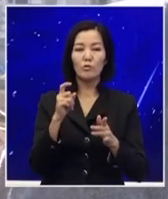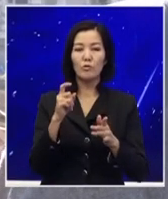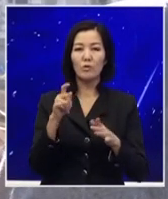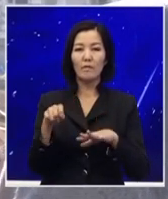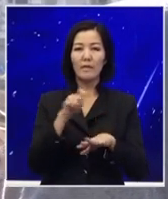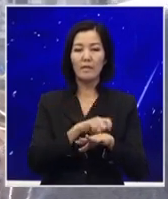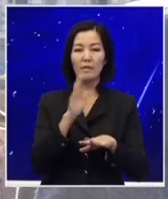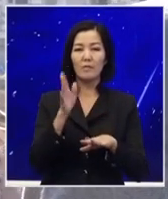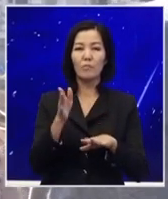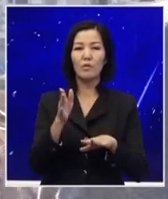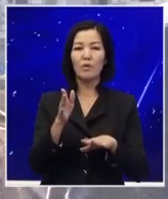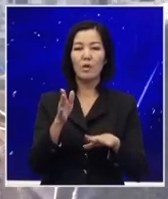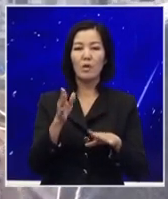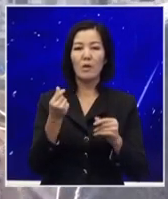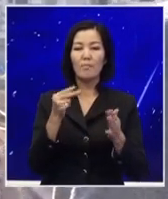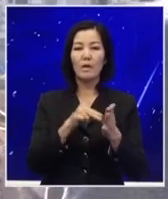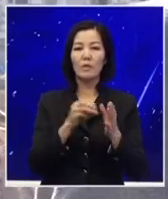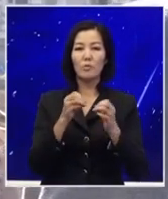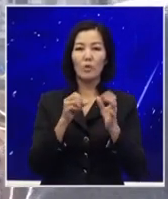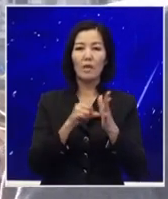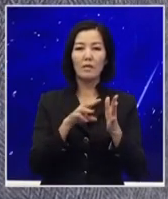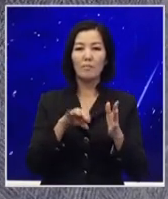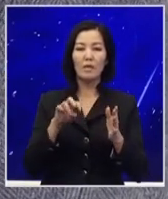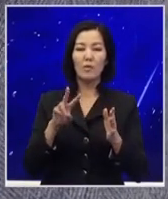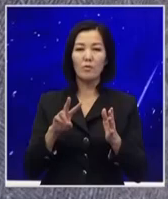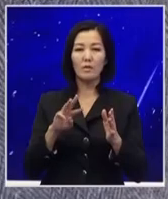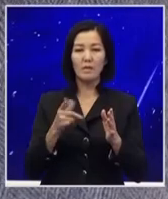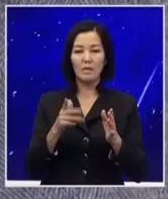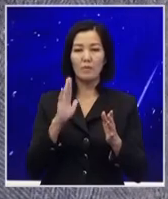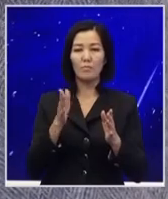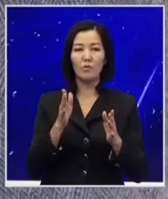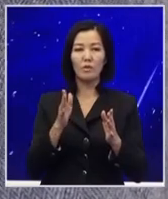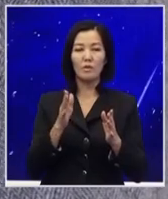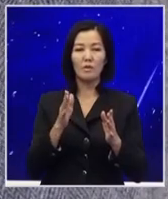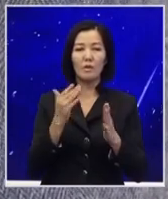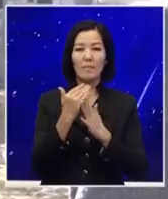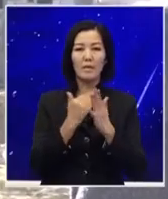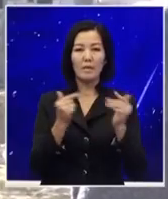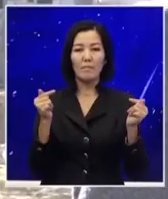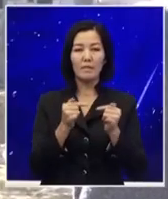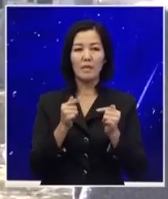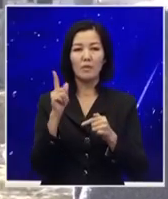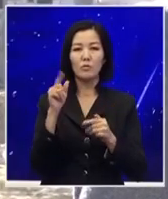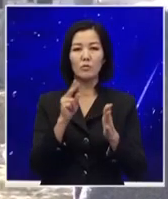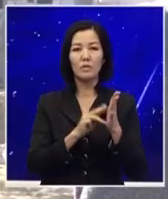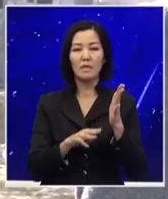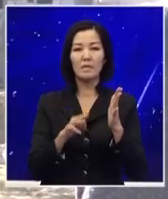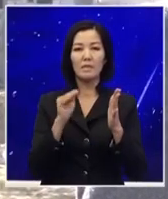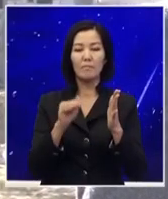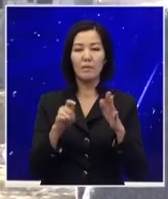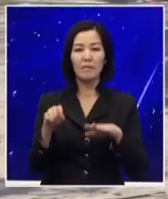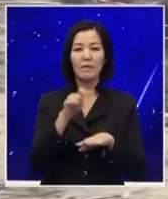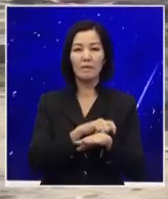болады. Оның бағасы 16 миллион, жаңа сәйкес келіп тұр бағдарламаға. Бағасы 180 мың шаршы